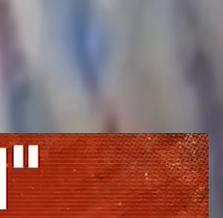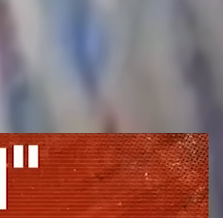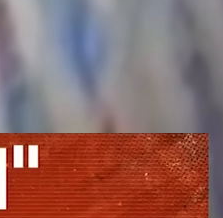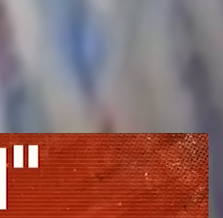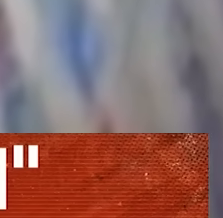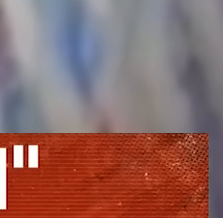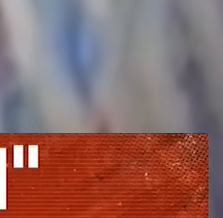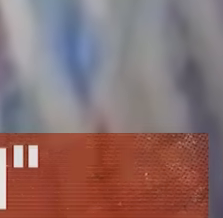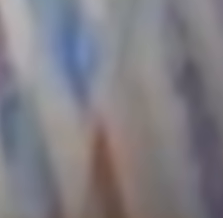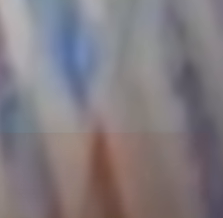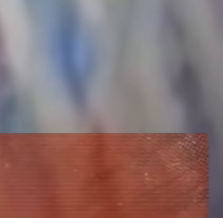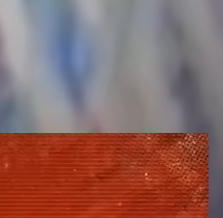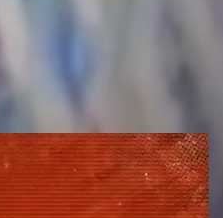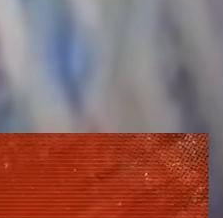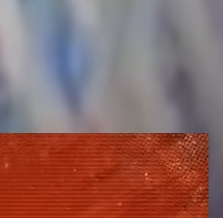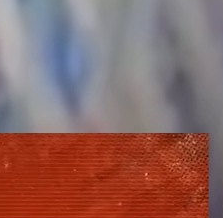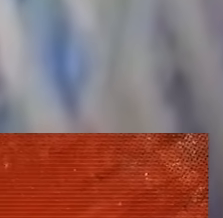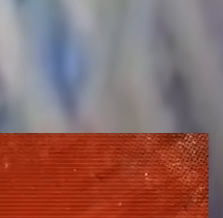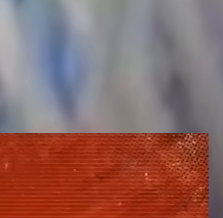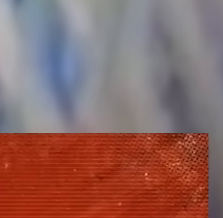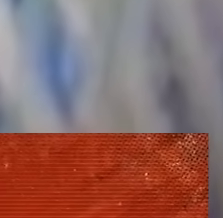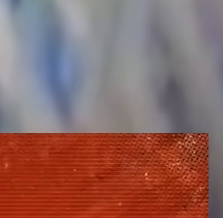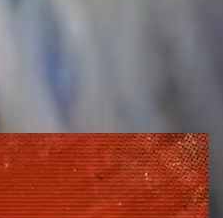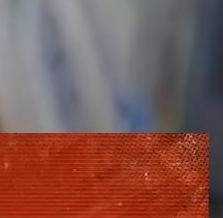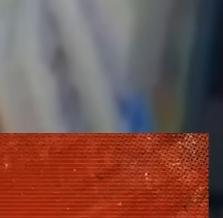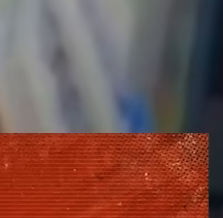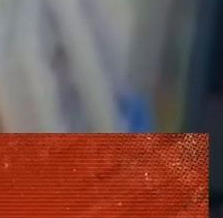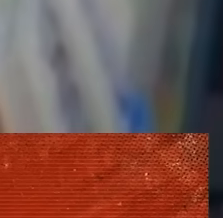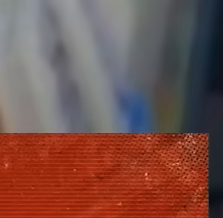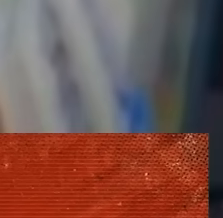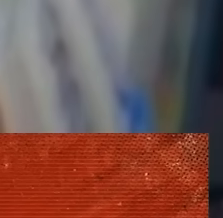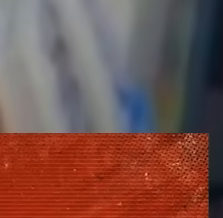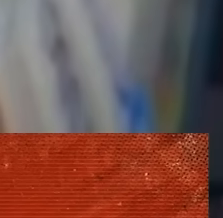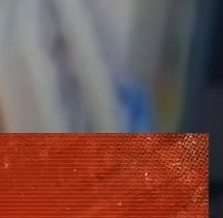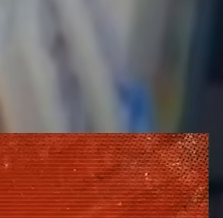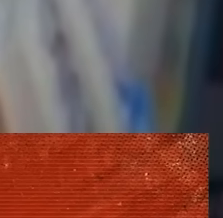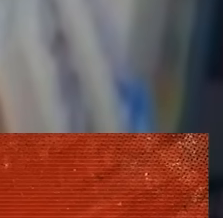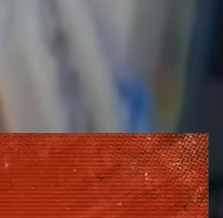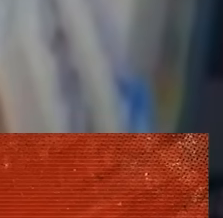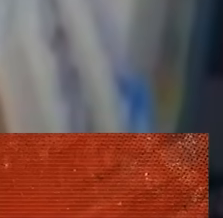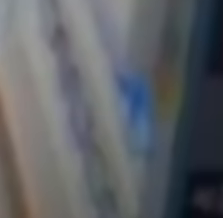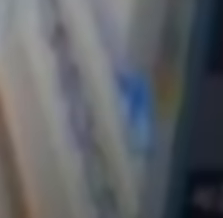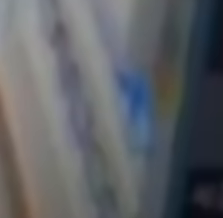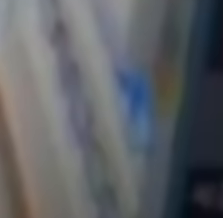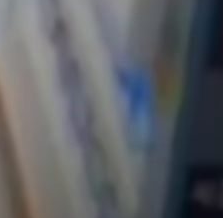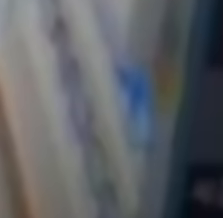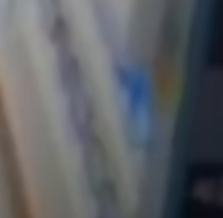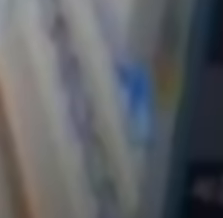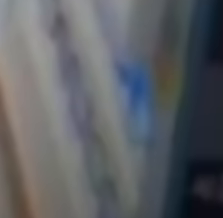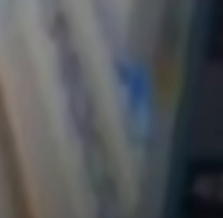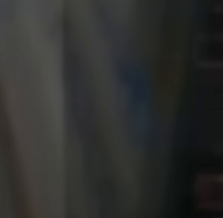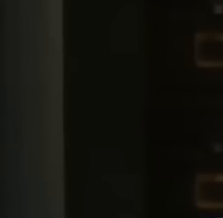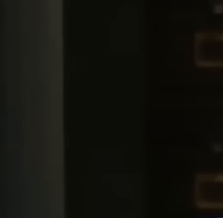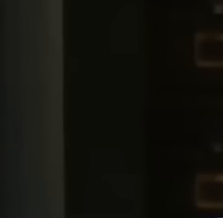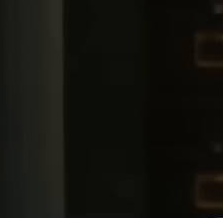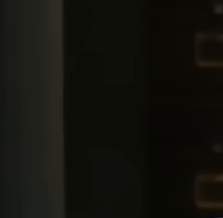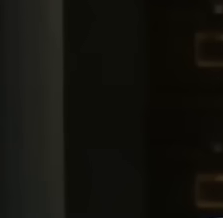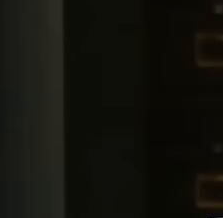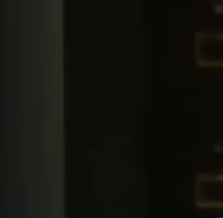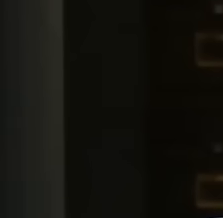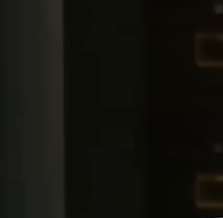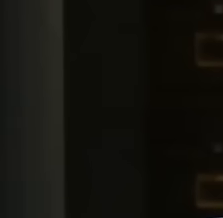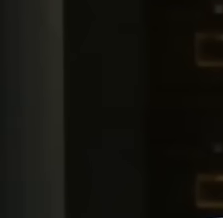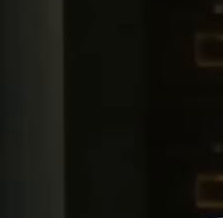있다 그러면 입증하는데 크나큰 문제가 없어 보이는데요. 예. 하지만 지금 그 해당 게시물은 삭제가 됐다고